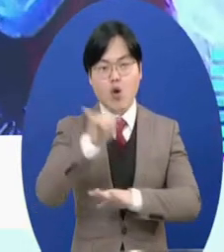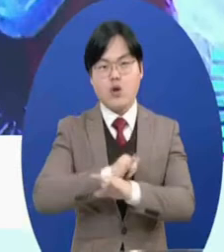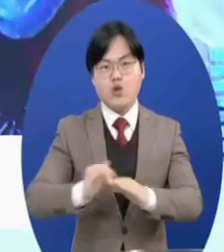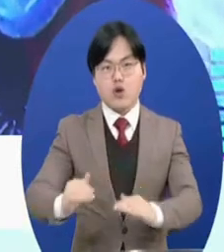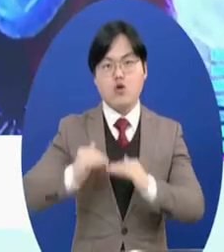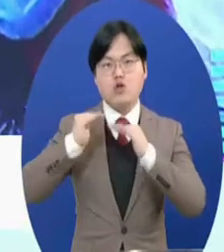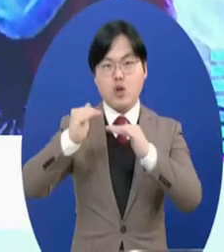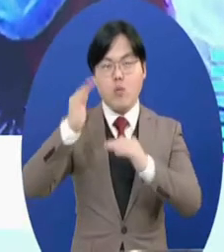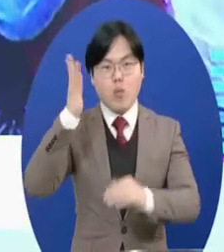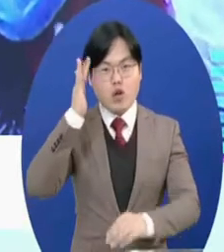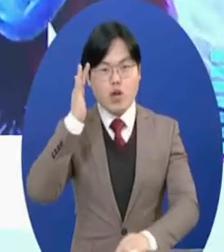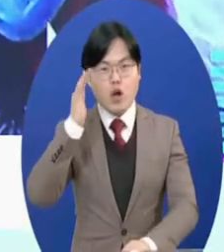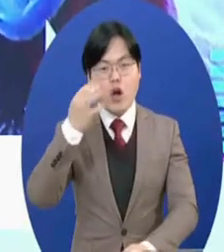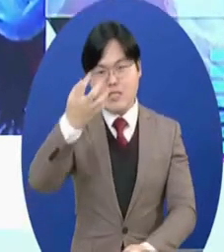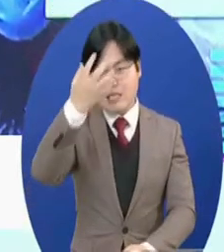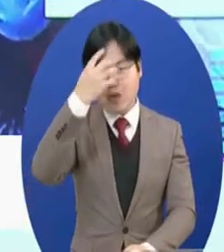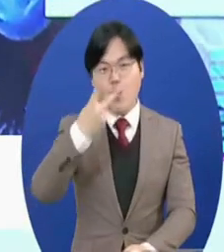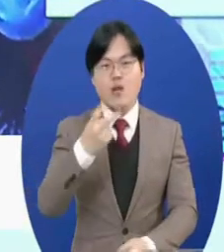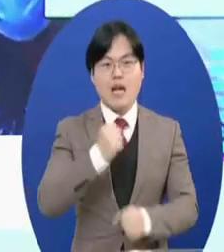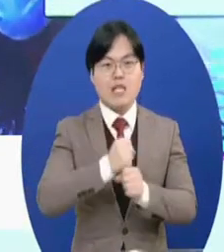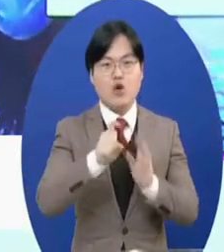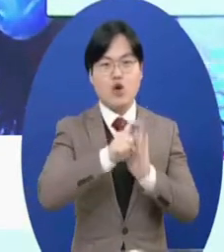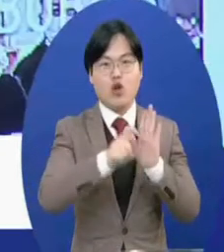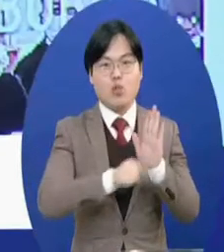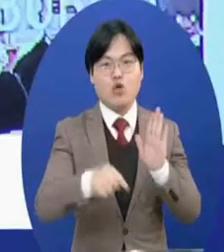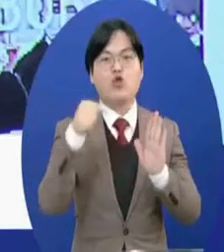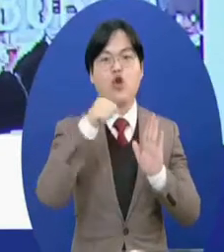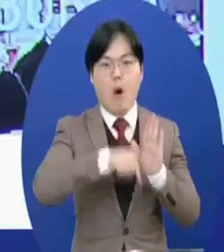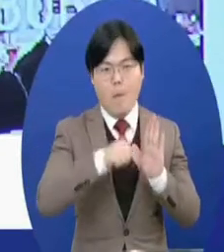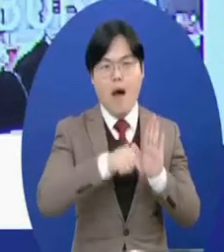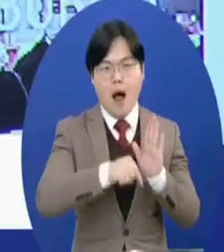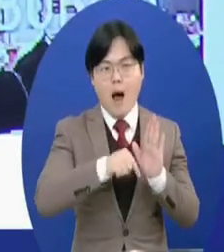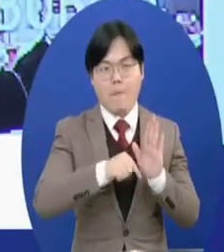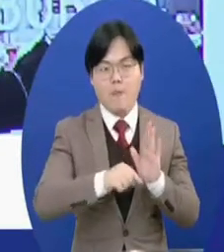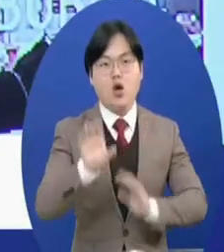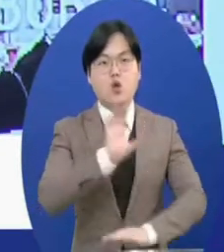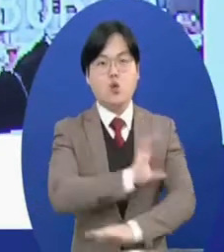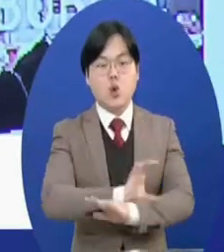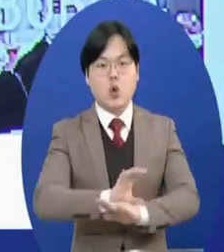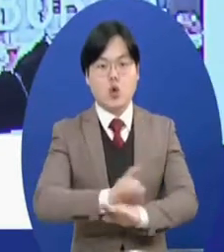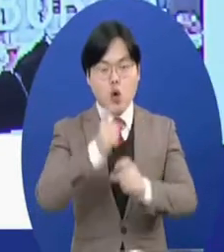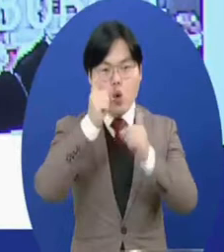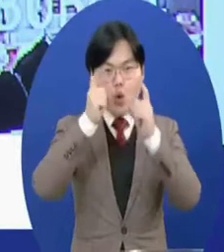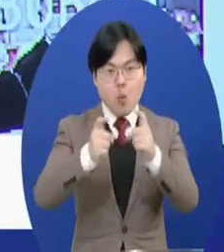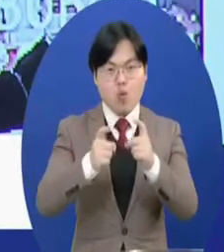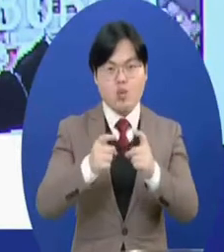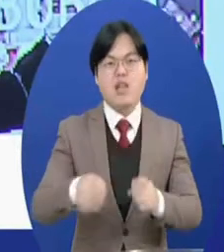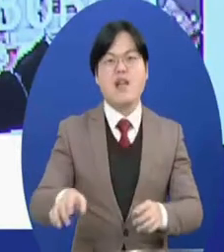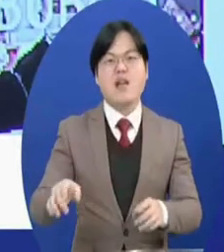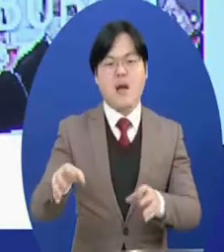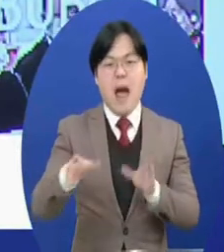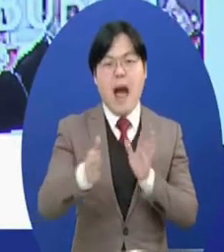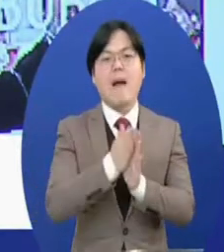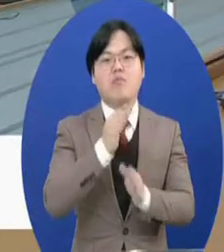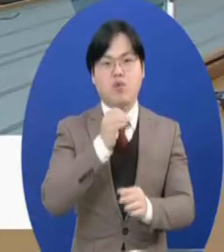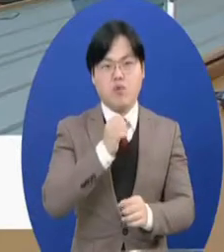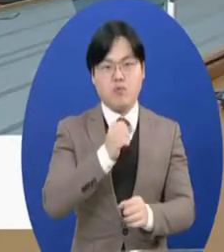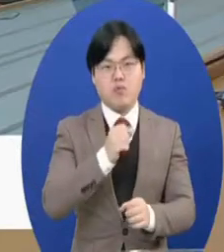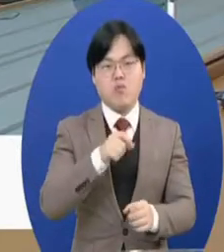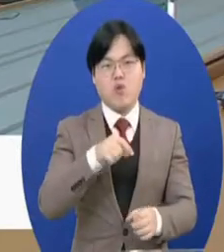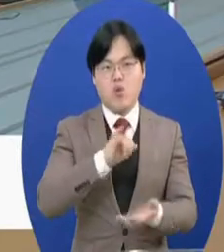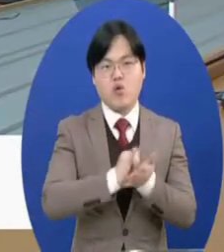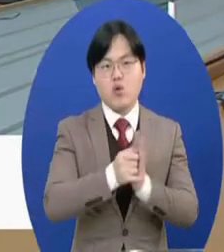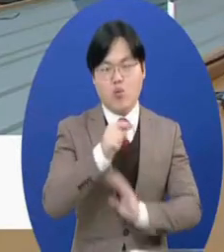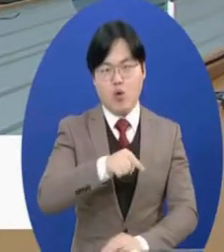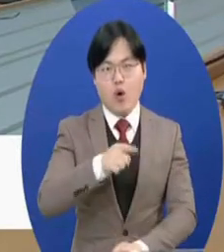засгийн газрын үйл ажиллагааны хөтөлбөртөө тусгаан ажиллаж байна. Сургалт хүмүүжил хоёр бол нэгдмэл зүйл гэж харж байгаа. Улс орны хөгжүүлэх